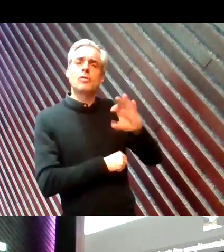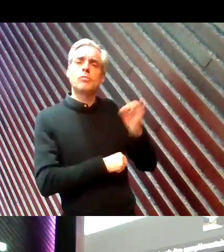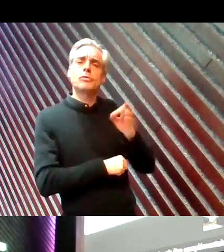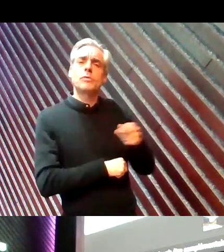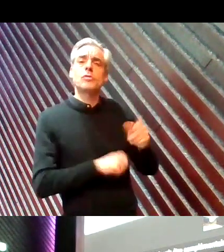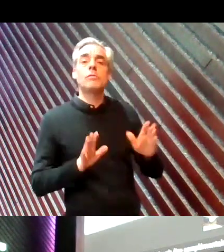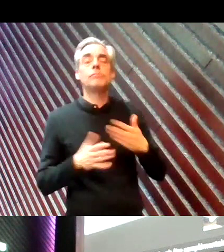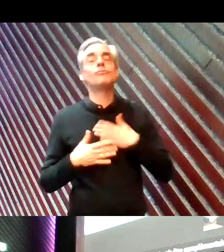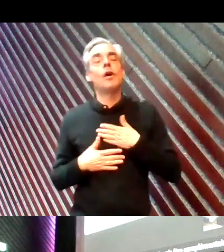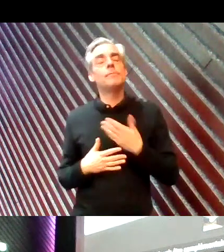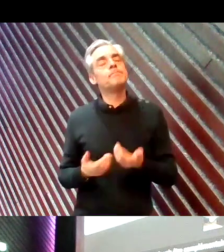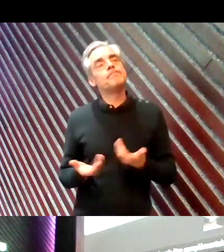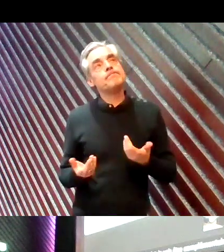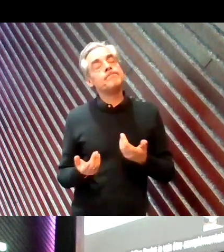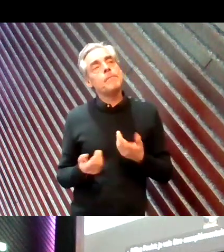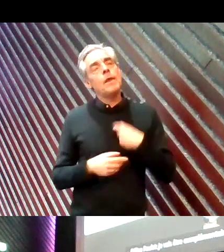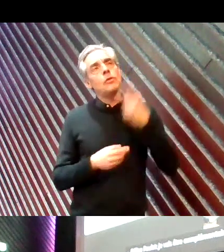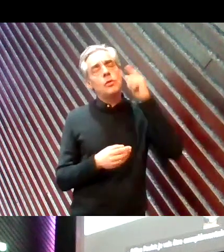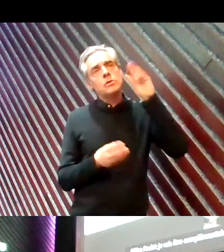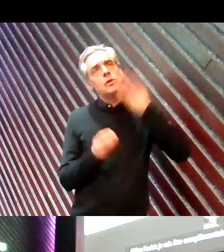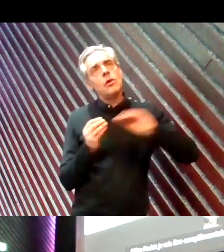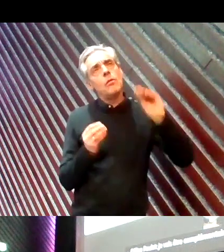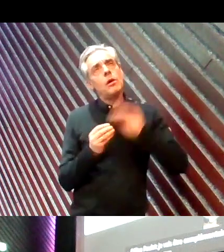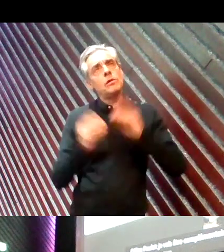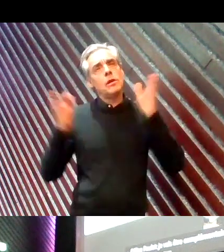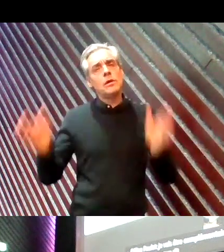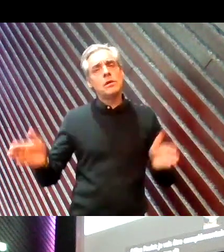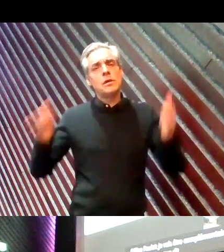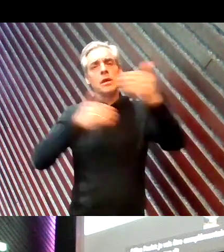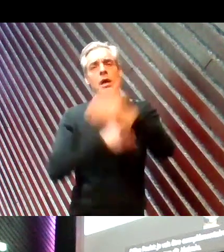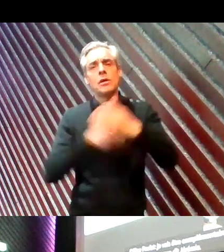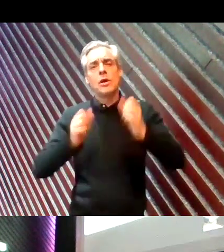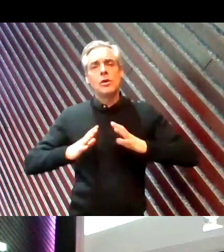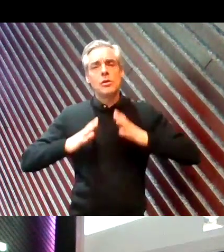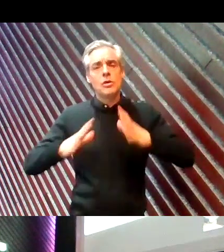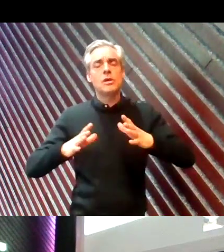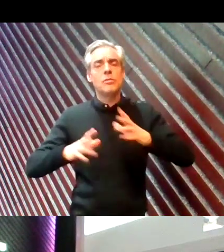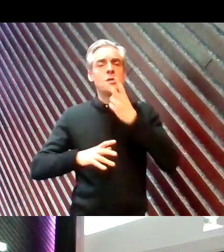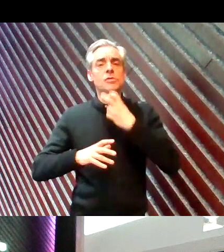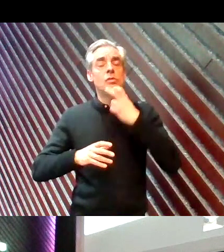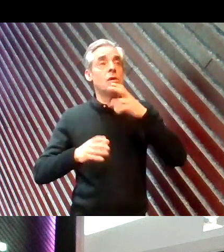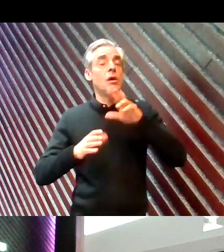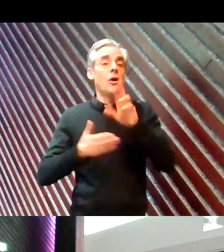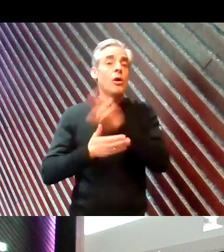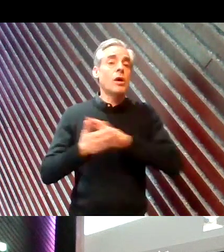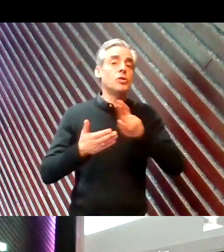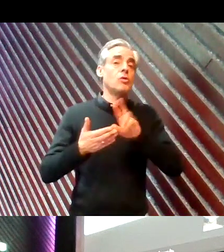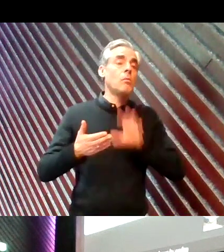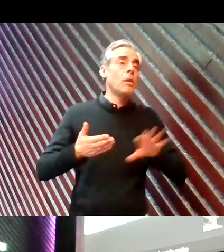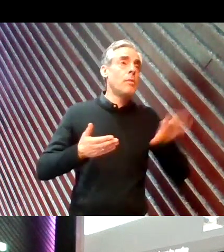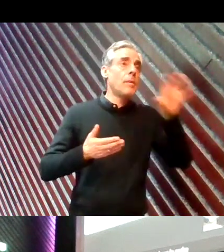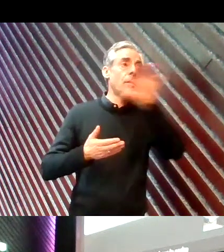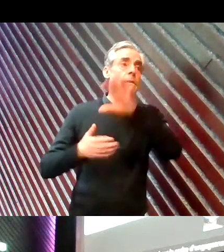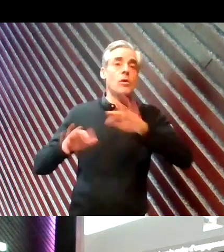Évidemment, moi, je me suis interrogée plutôt sur le cadre d'engagement des citoyens sur le territoire parce que ça aussi, c'est